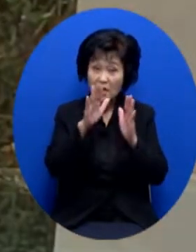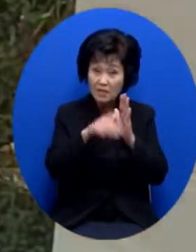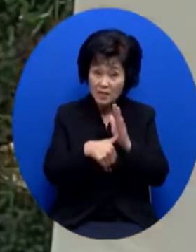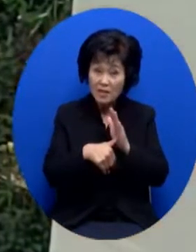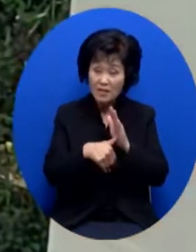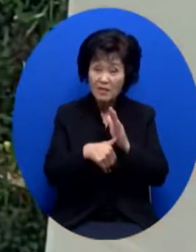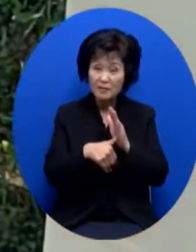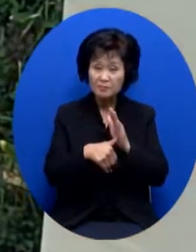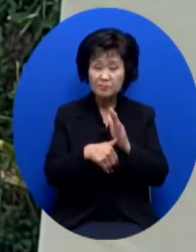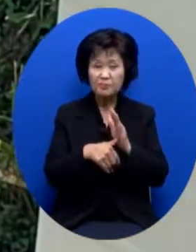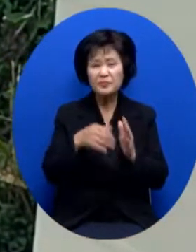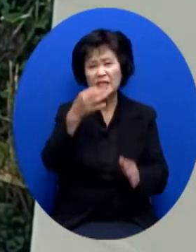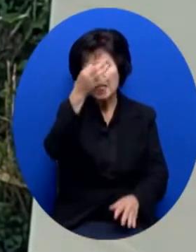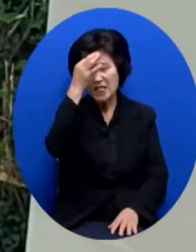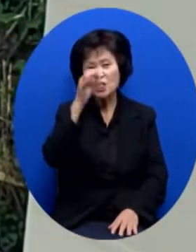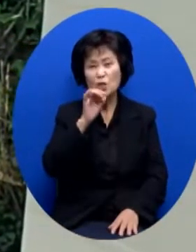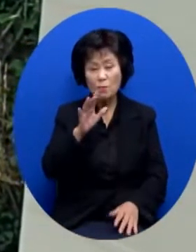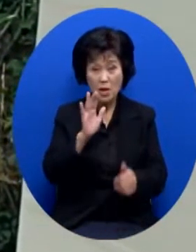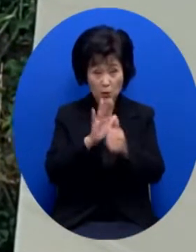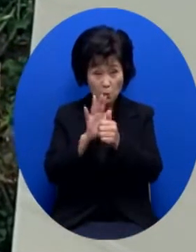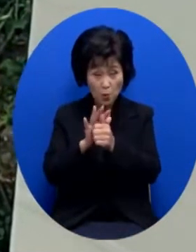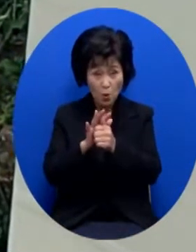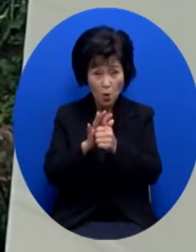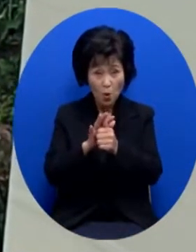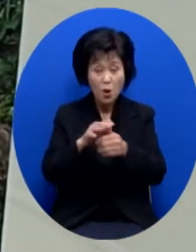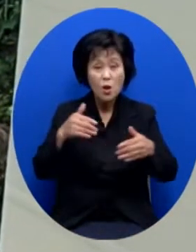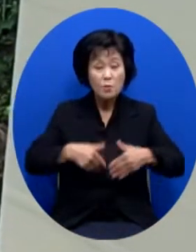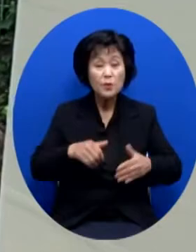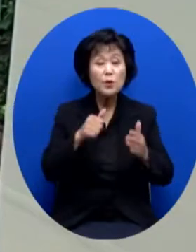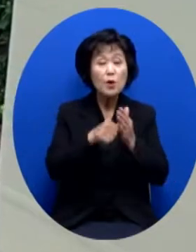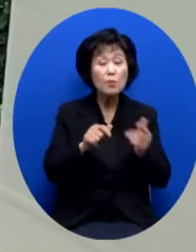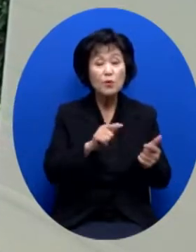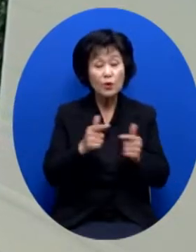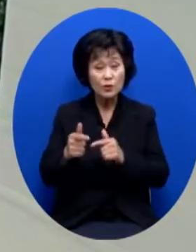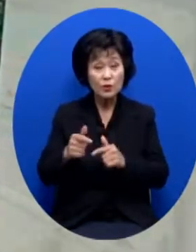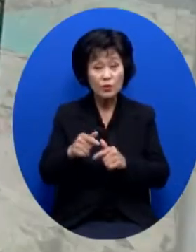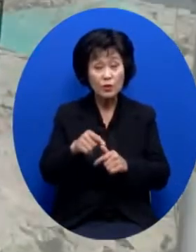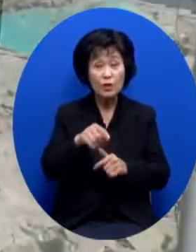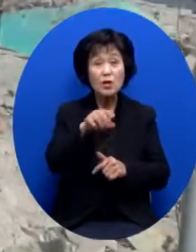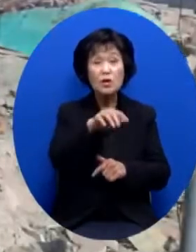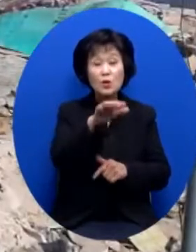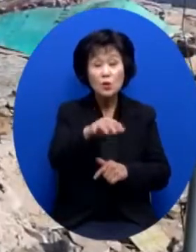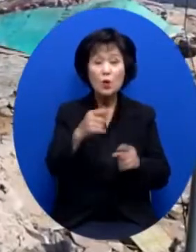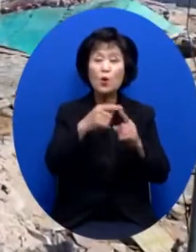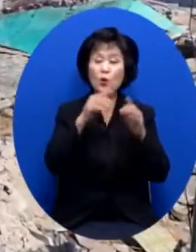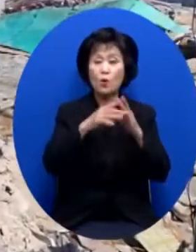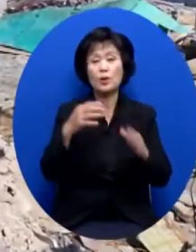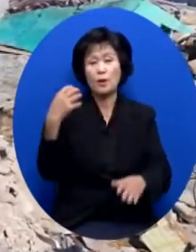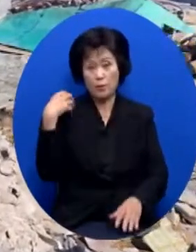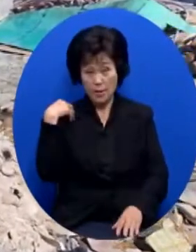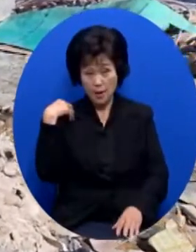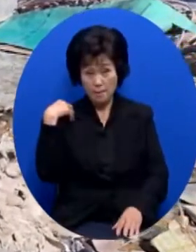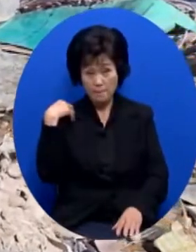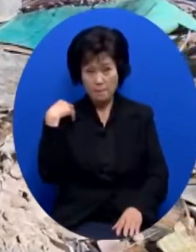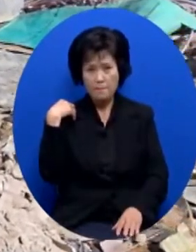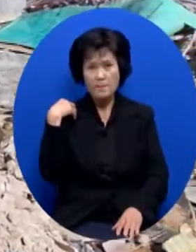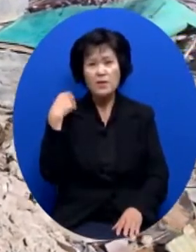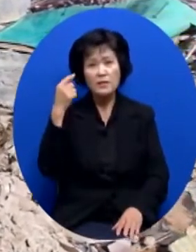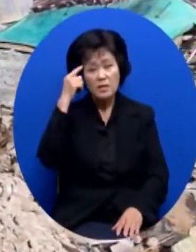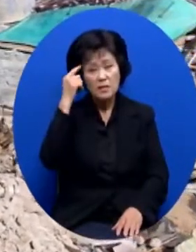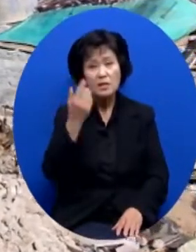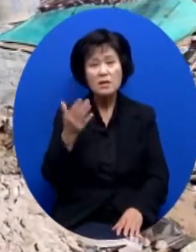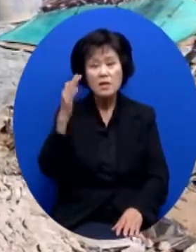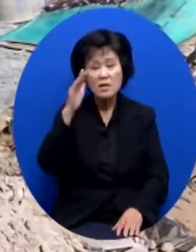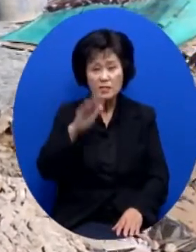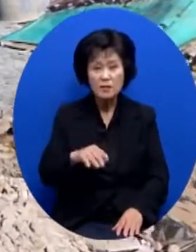우리가 재능 기부만 하고 자재비는 개 교회에서 부담하는 것으로 그렇게 원칙을 정했지만 실제로 오지에 있는